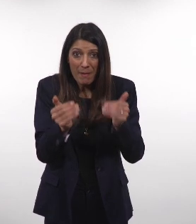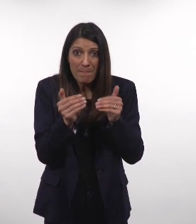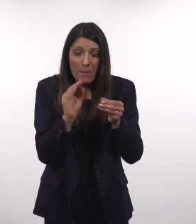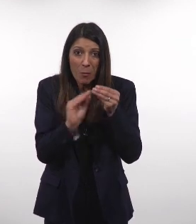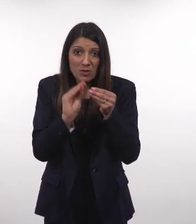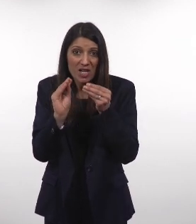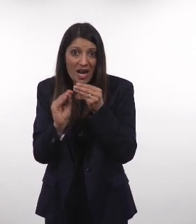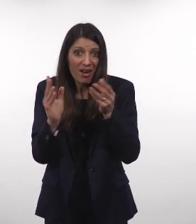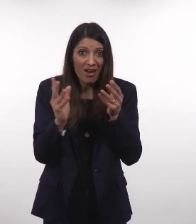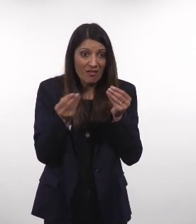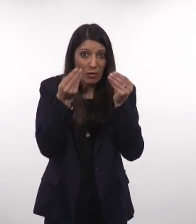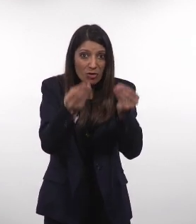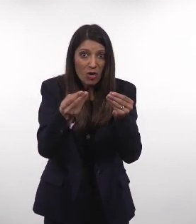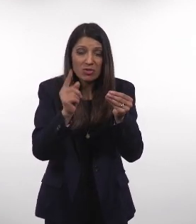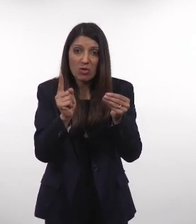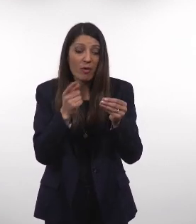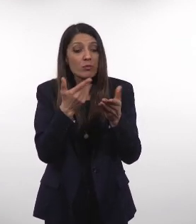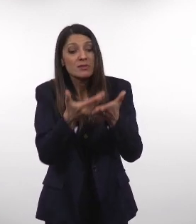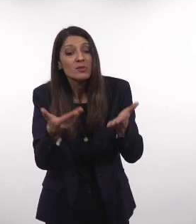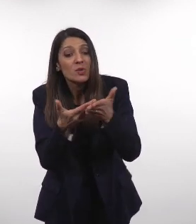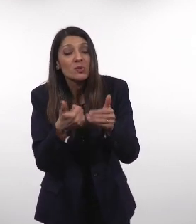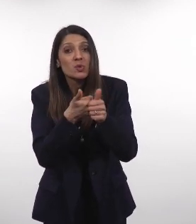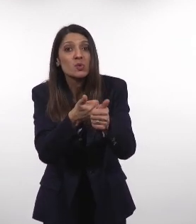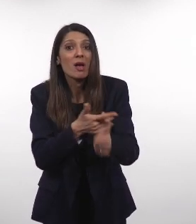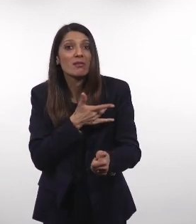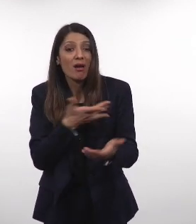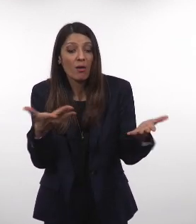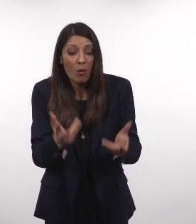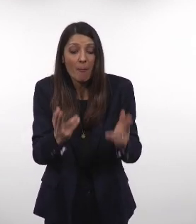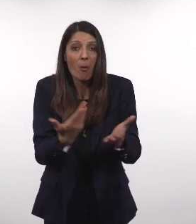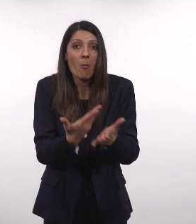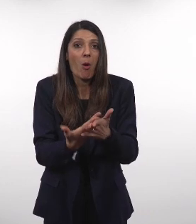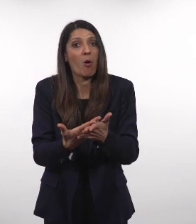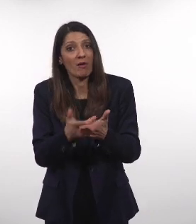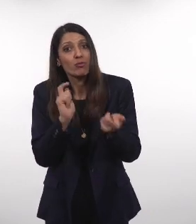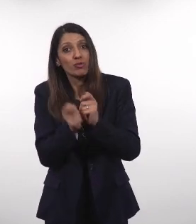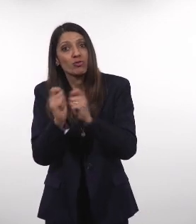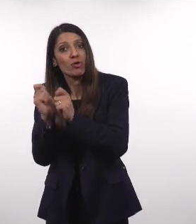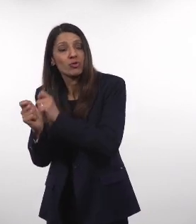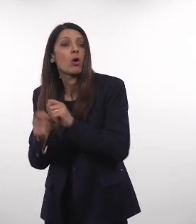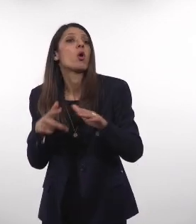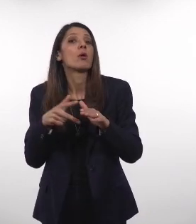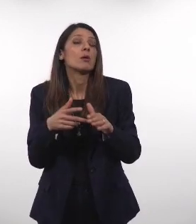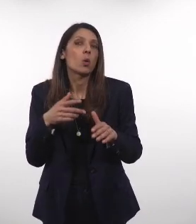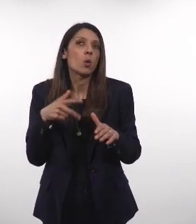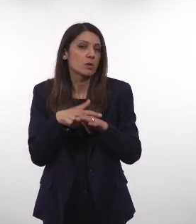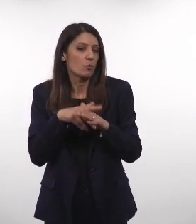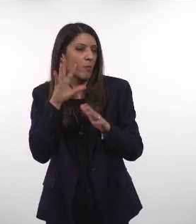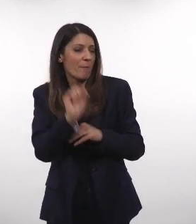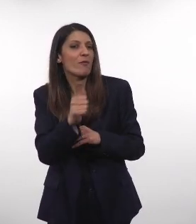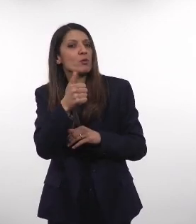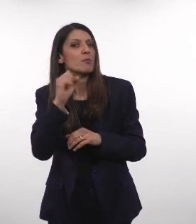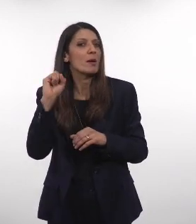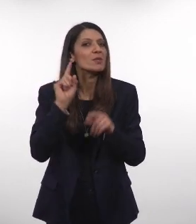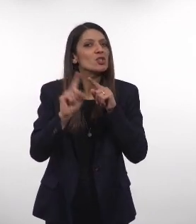cesse à voilà, son intérêt du moment. Il aime bien, au début, je crois qu'il aimait bien les choses lumineuses. Il aimait